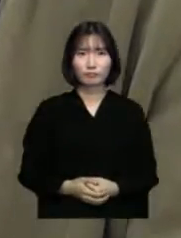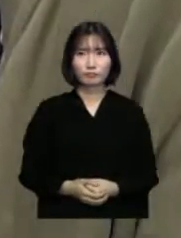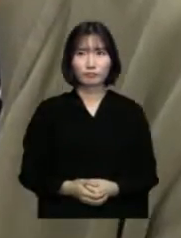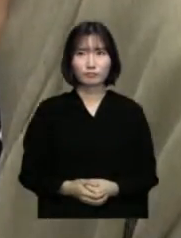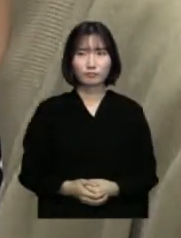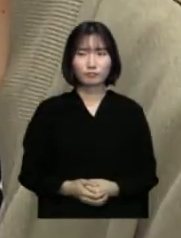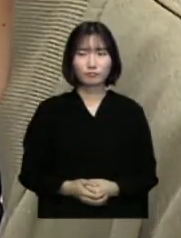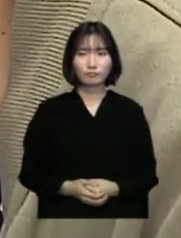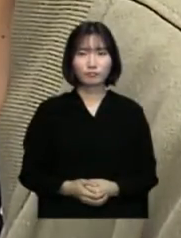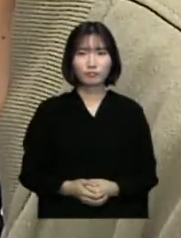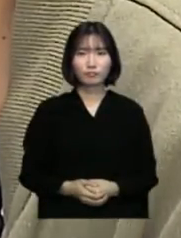tv 신승훈 입니다